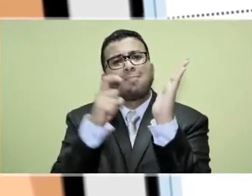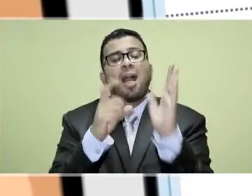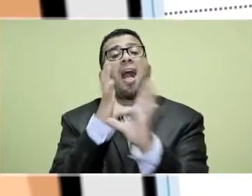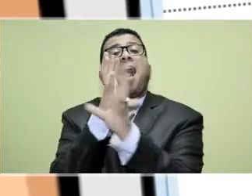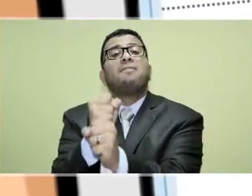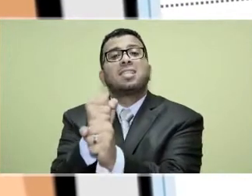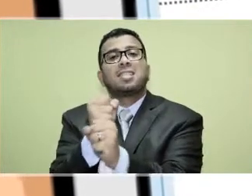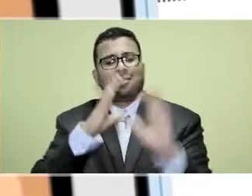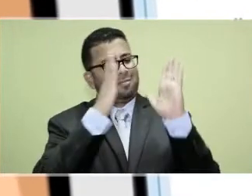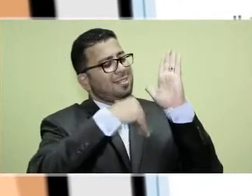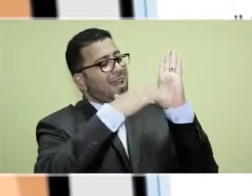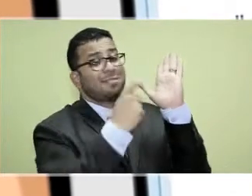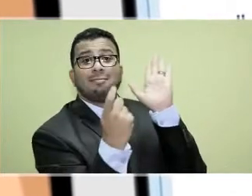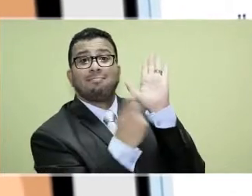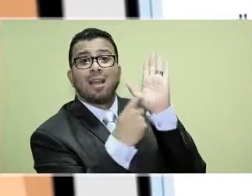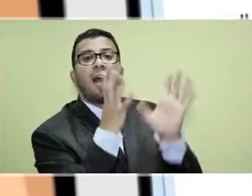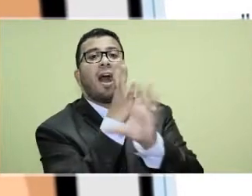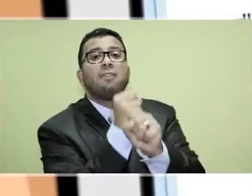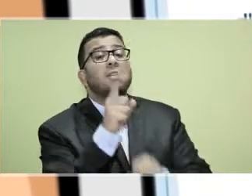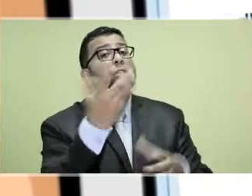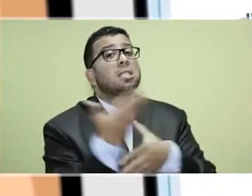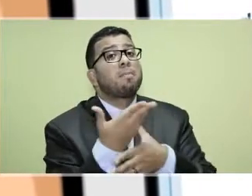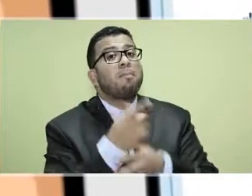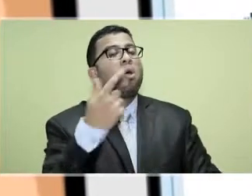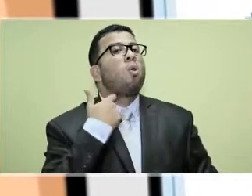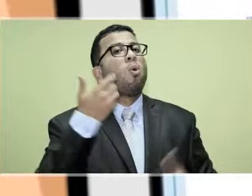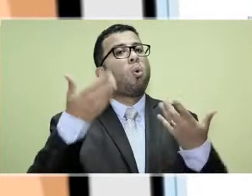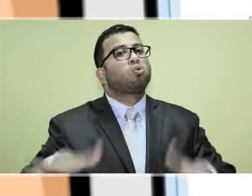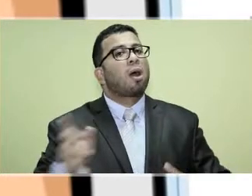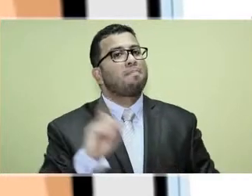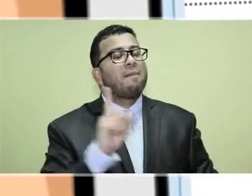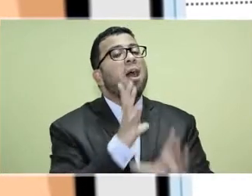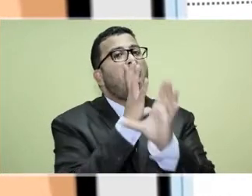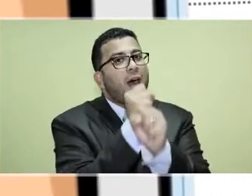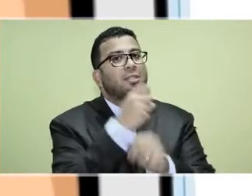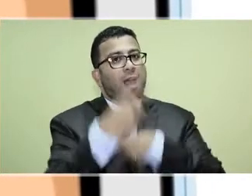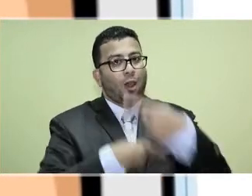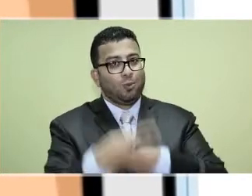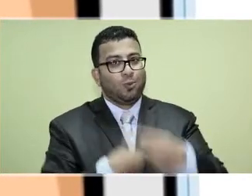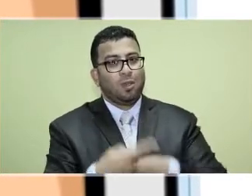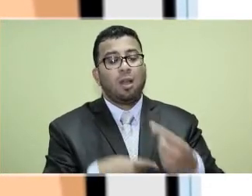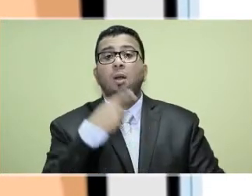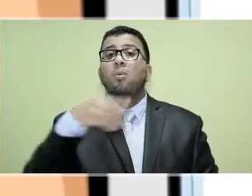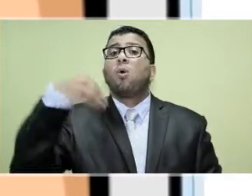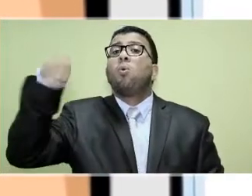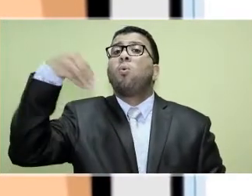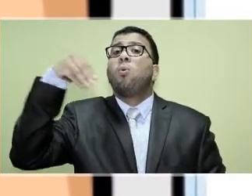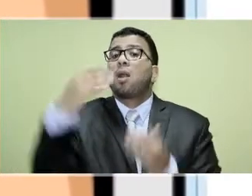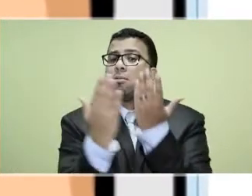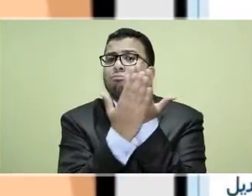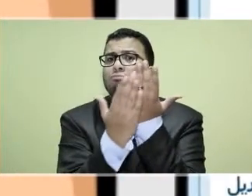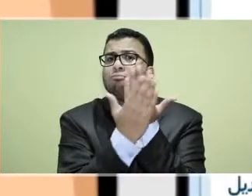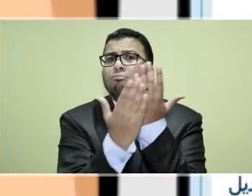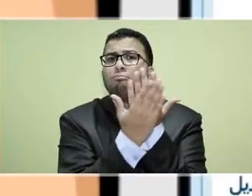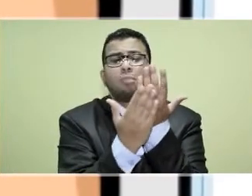الحفظ بأسفل الصفحة لعدم ضياع أي بيانات قمت بإدخالها. لاحظ أن المرفقات الاختيارية